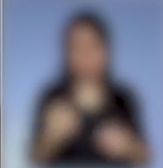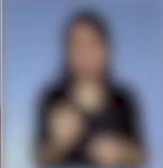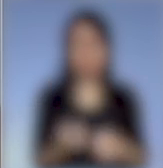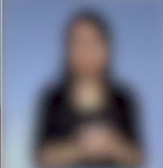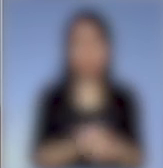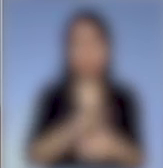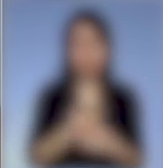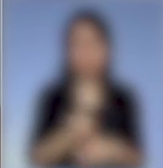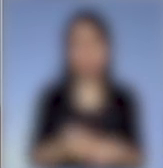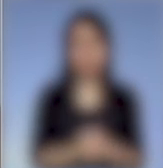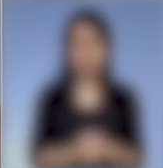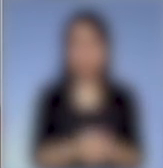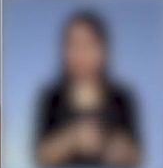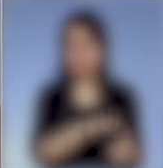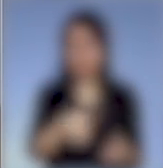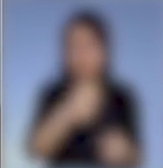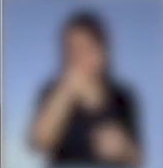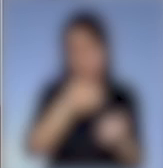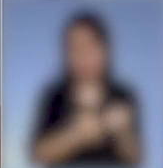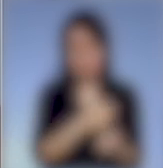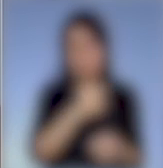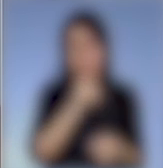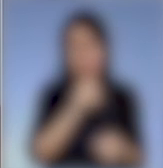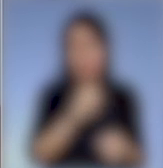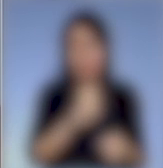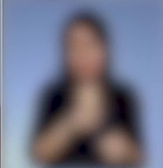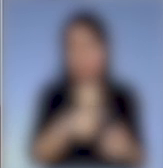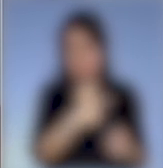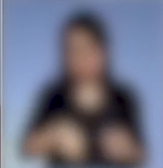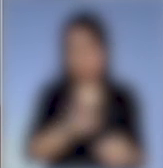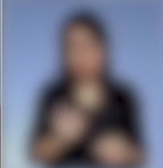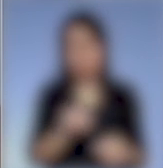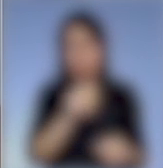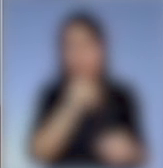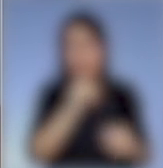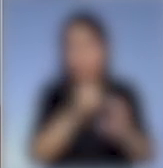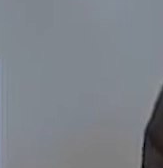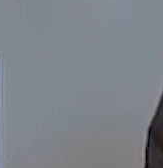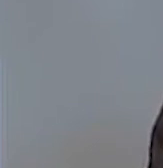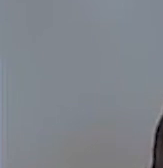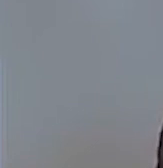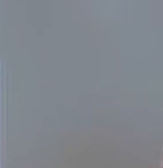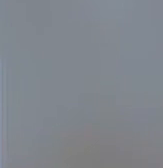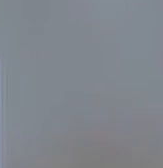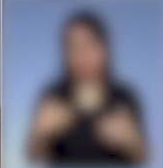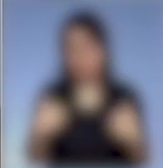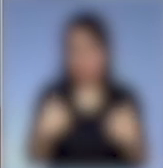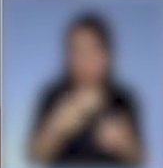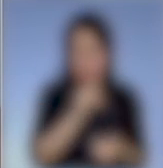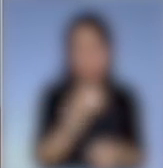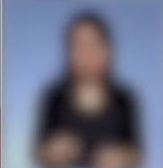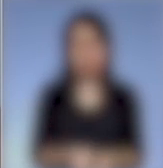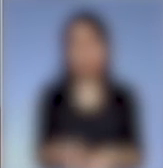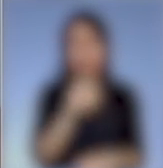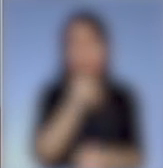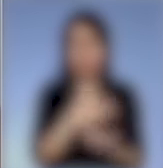非建制派對立法會主席的指控全部並非事實，非建制派議員不斷以